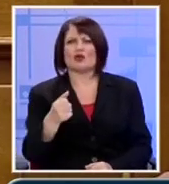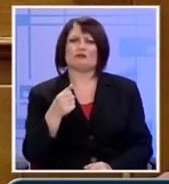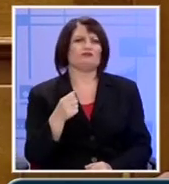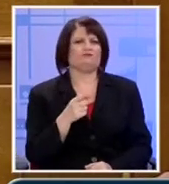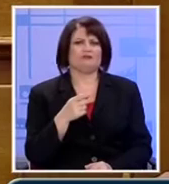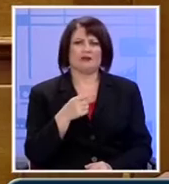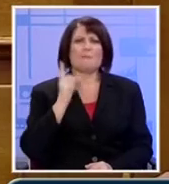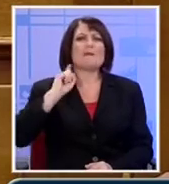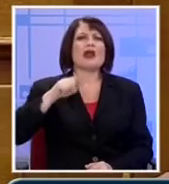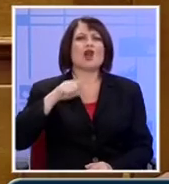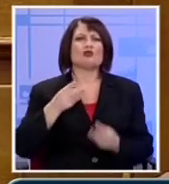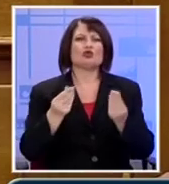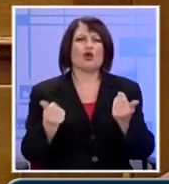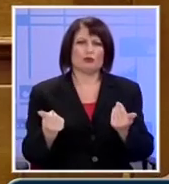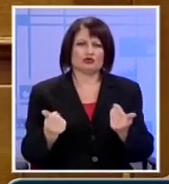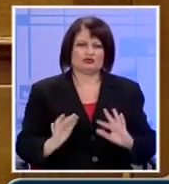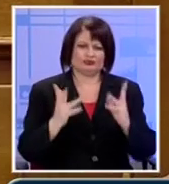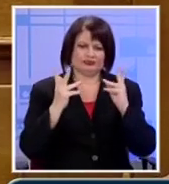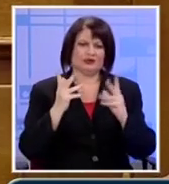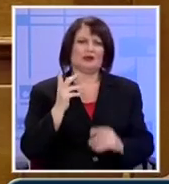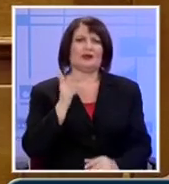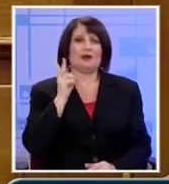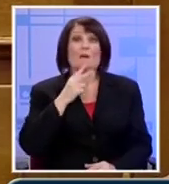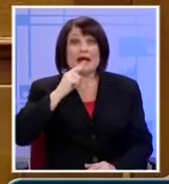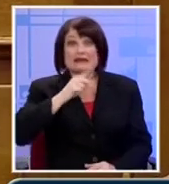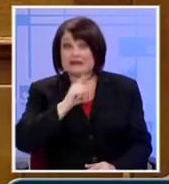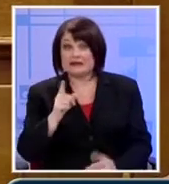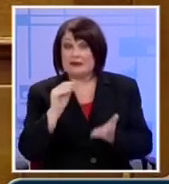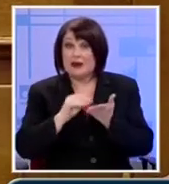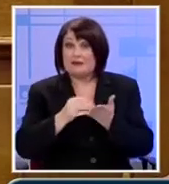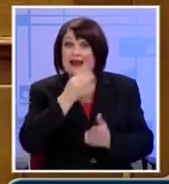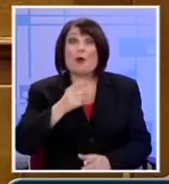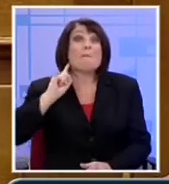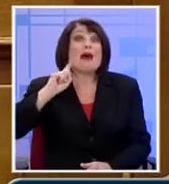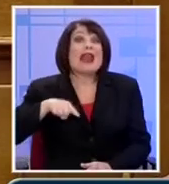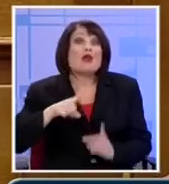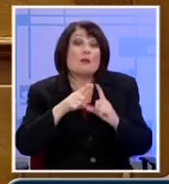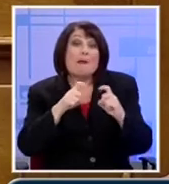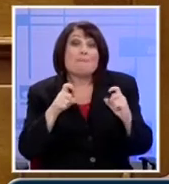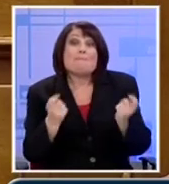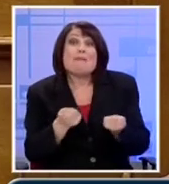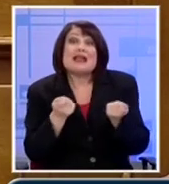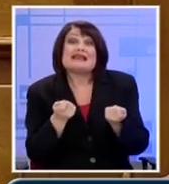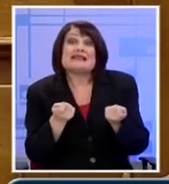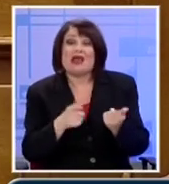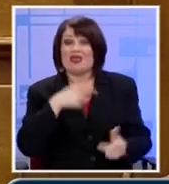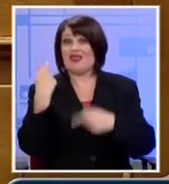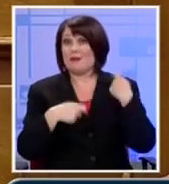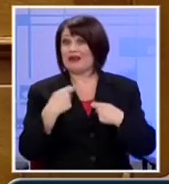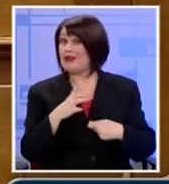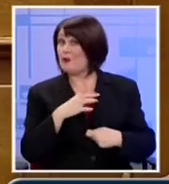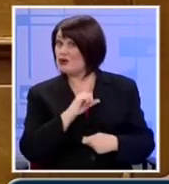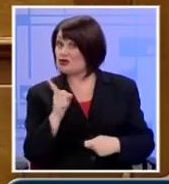τα παράνομα αυτά μέσα, επαναλαμβάνω για να μην γίνει παρεξήγηση, τα παράνομα μέσα, όχι τη διαμαρτυρία των